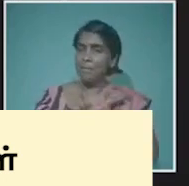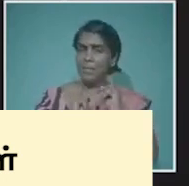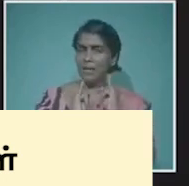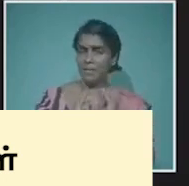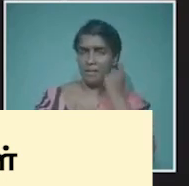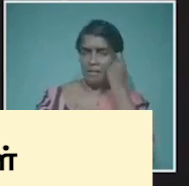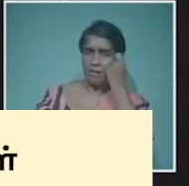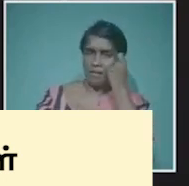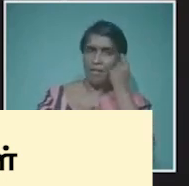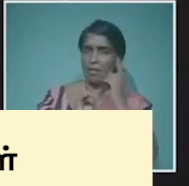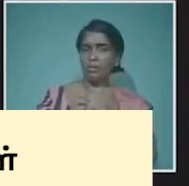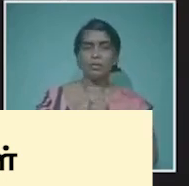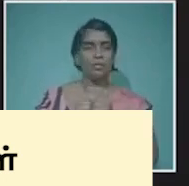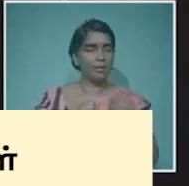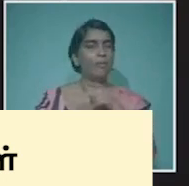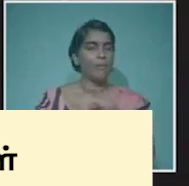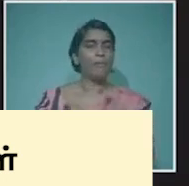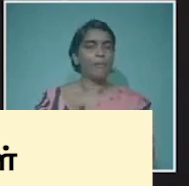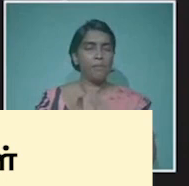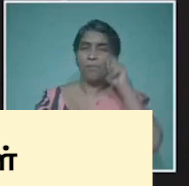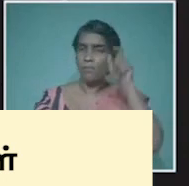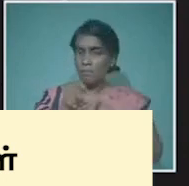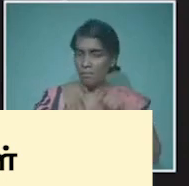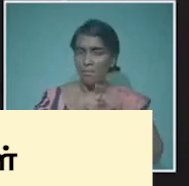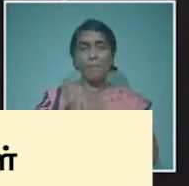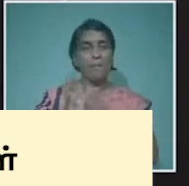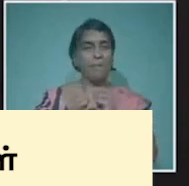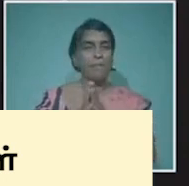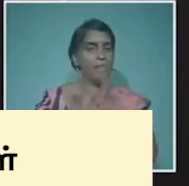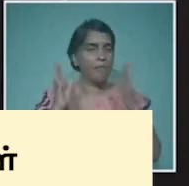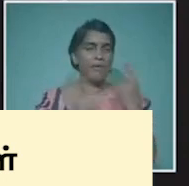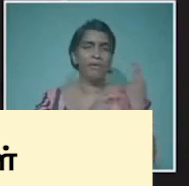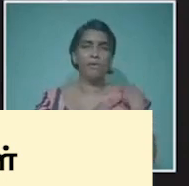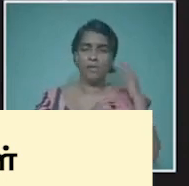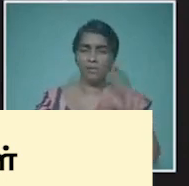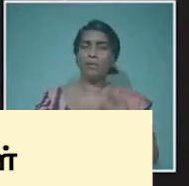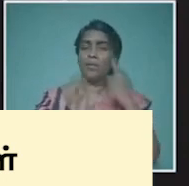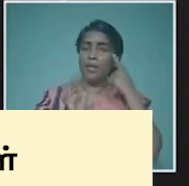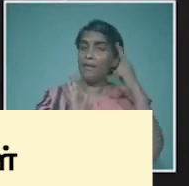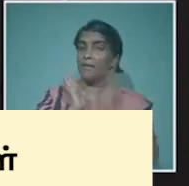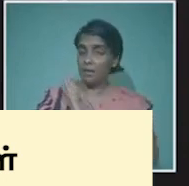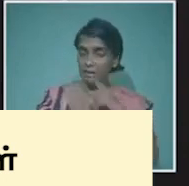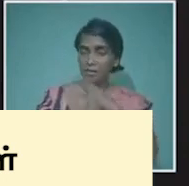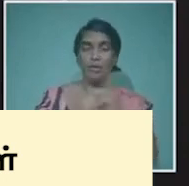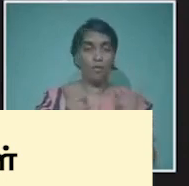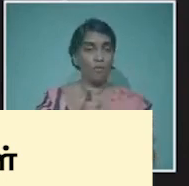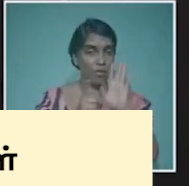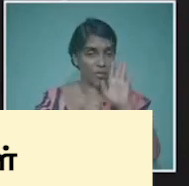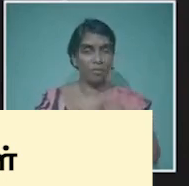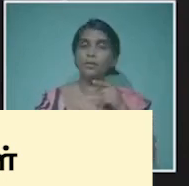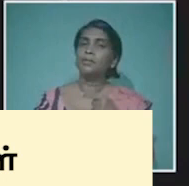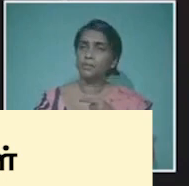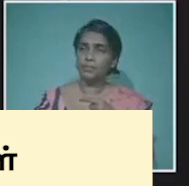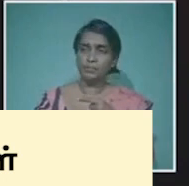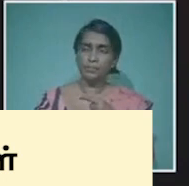ஊடகத்துறைக்கு மிகப்பெரிய ஒரு பொறுப்பு இருக்கிறது. வியட்நாம் யுத்தம் நடைபெற்ற போது ஒரு போட்டோகிராஃபர் எடுத்த ஒரு புகைப்படம் அந்த வியட்நாம் யுத்தத்தை நிறுத்திய வரலாறுகள்